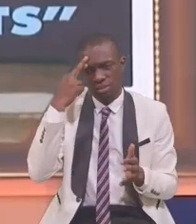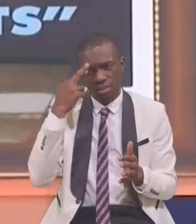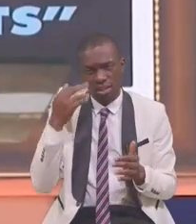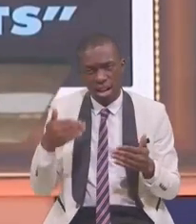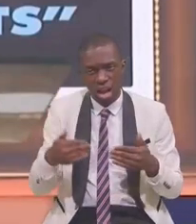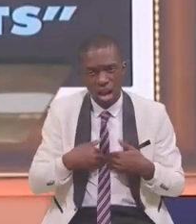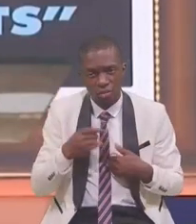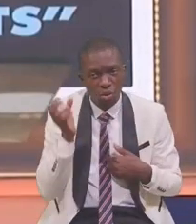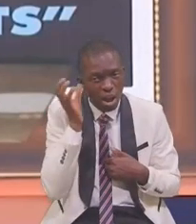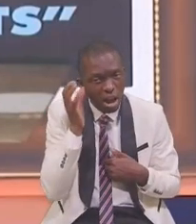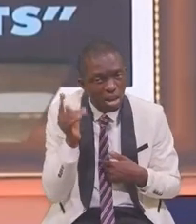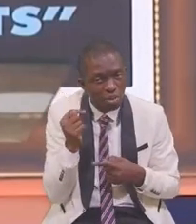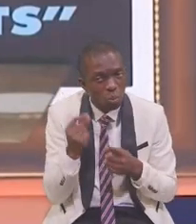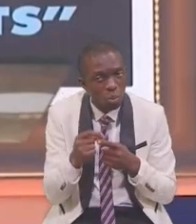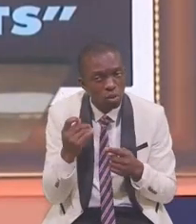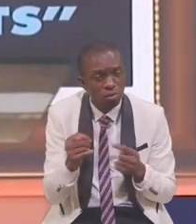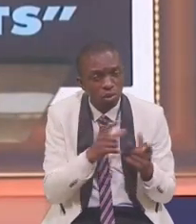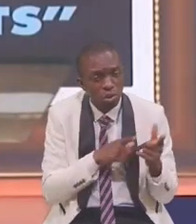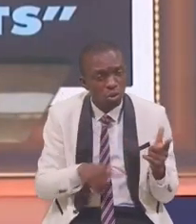ce jour?